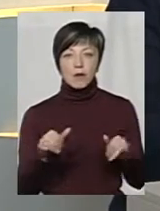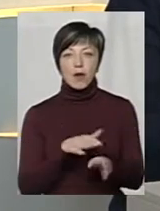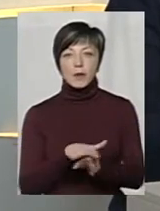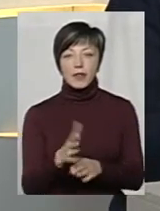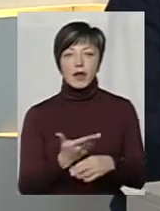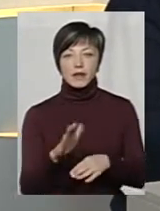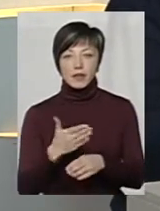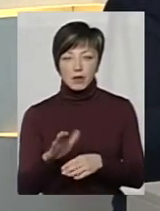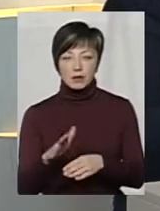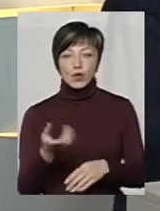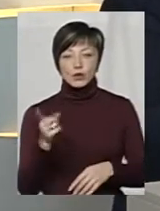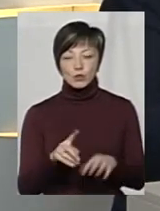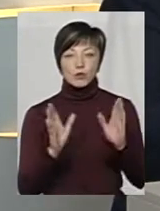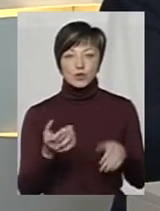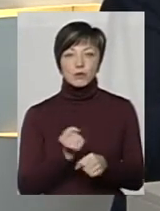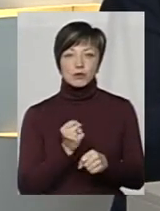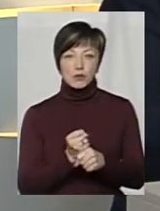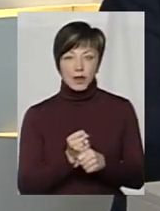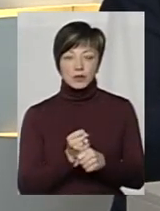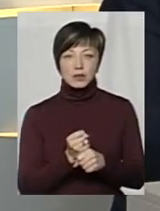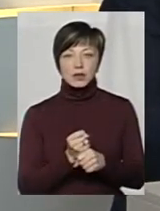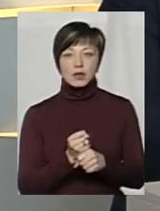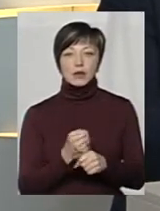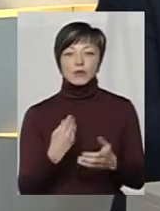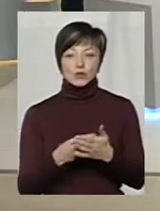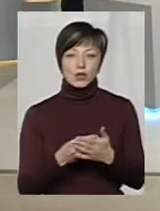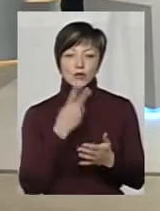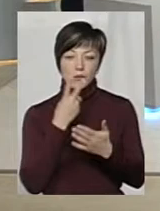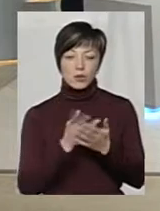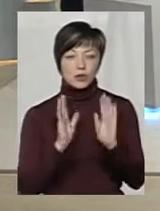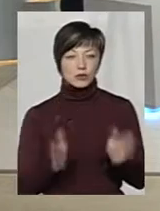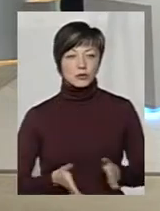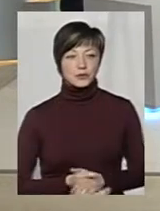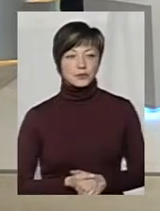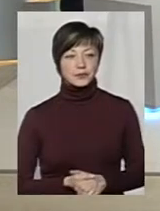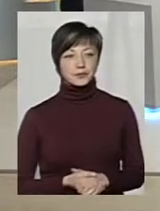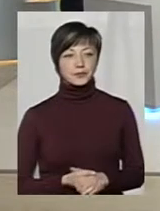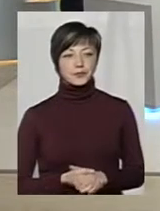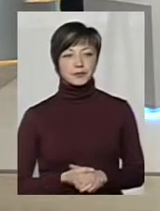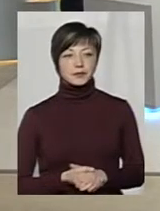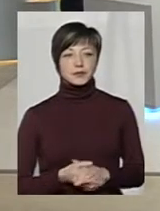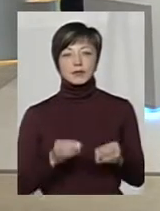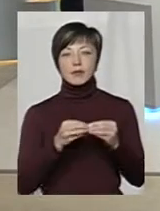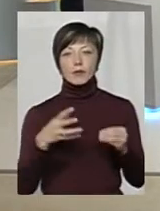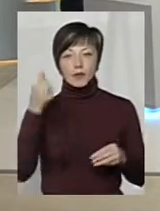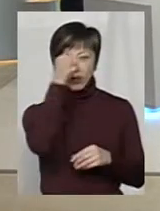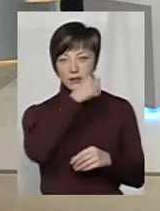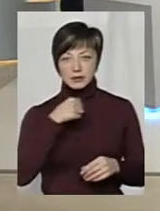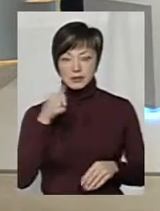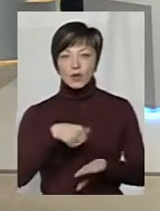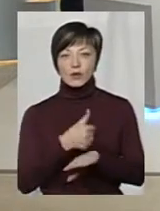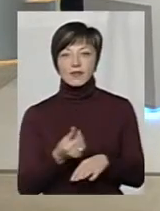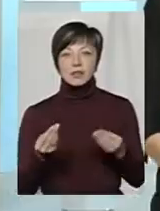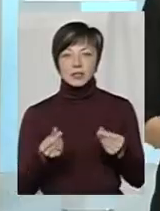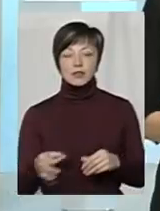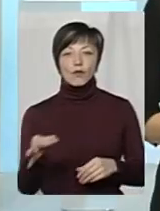капітальних видатків. Тому будемо працювати, зробимо бюджет, будемо бачити. Дякую. Пане Сергію, 15-й рік, ви головним